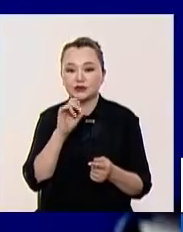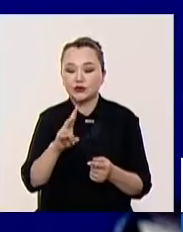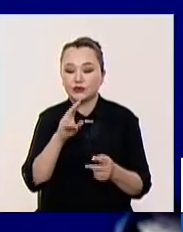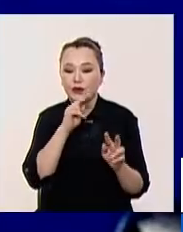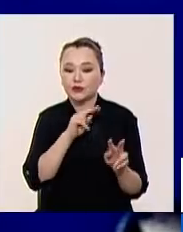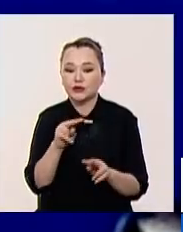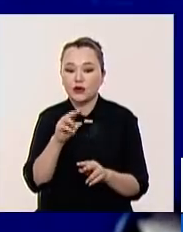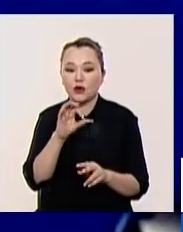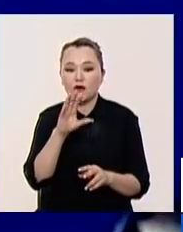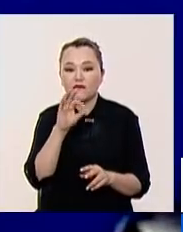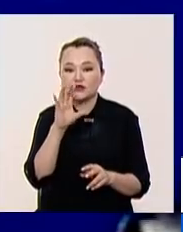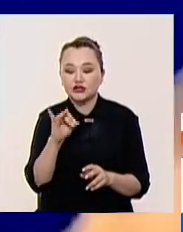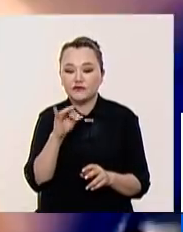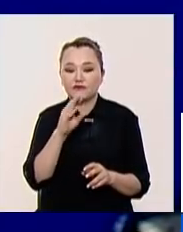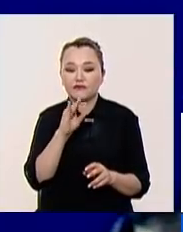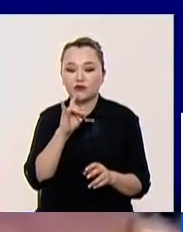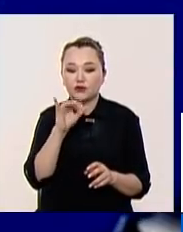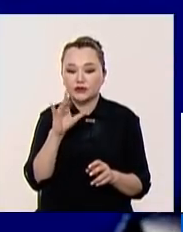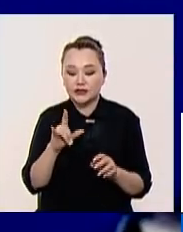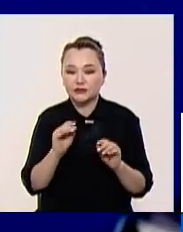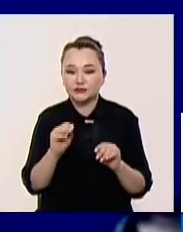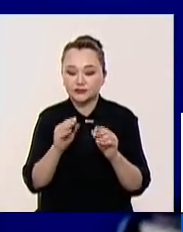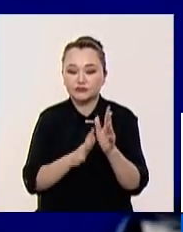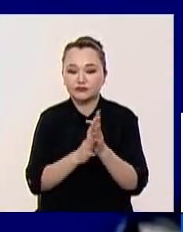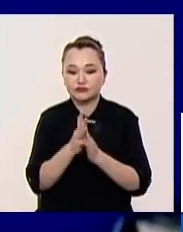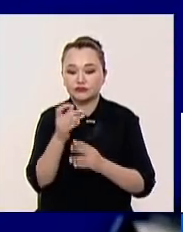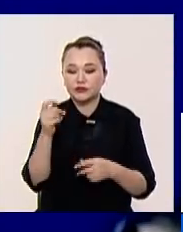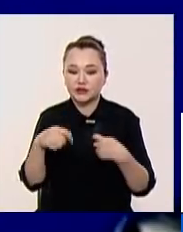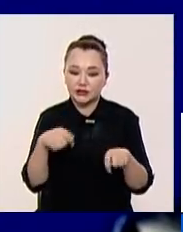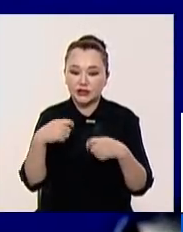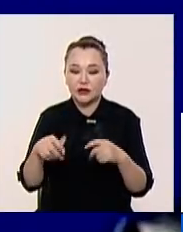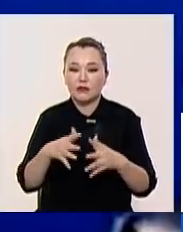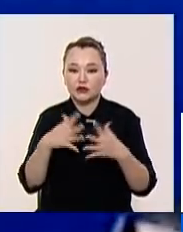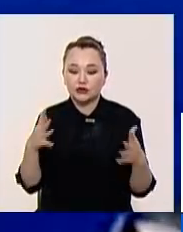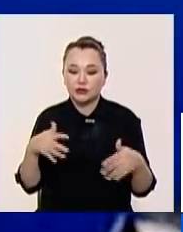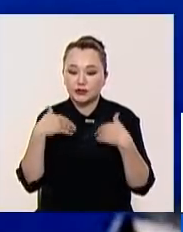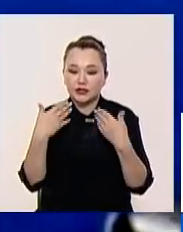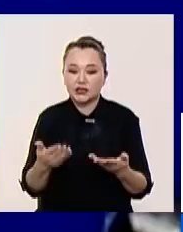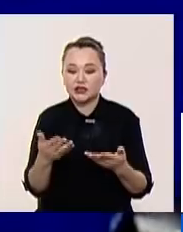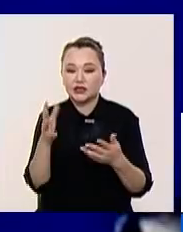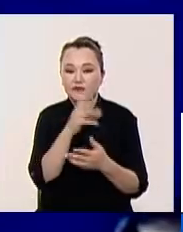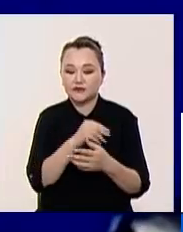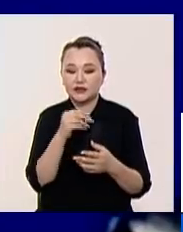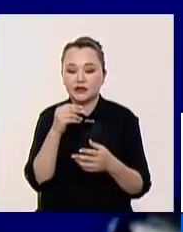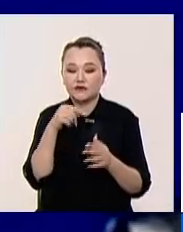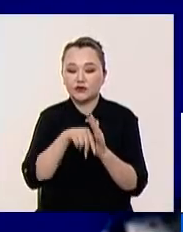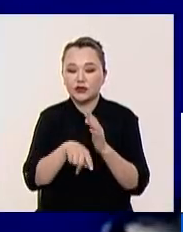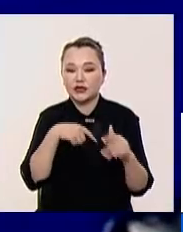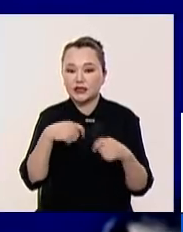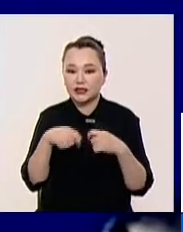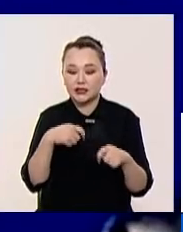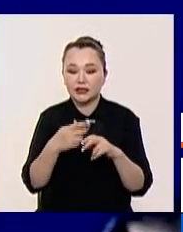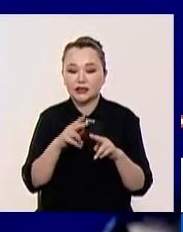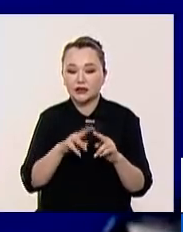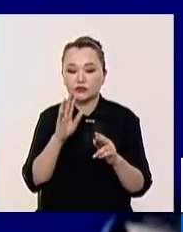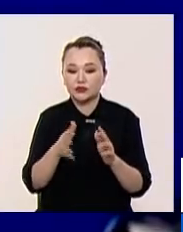в овощах и фруктах, потому что все это появляется на рынке, огромное предложение. Если, опять же, мы не сломаем наш внутренний рынок, то, в общем-то, это